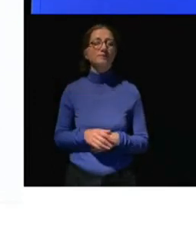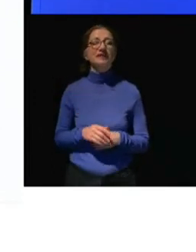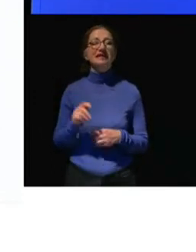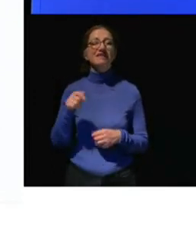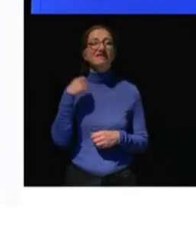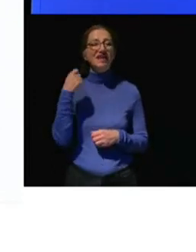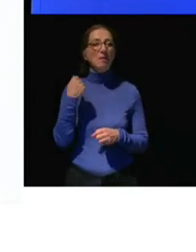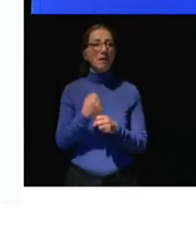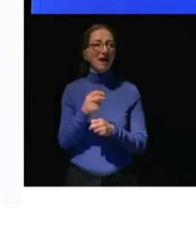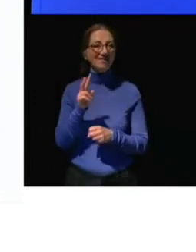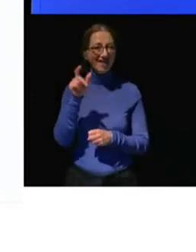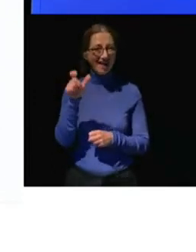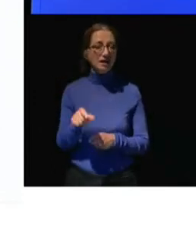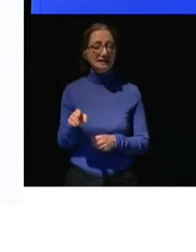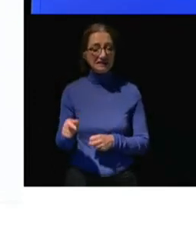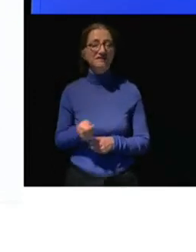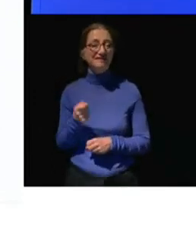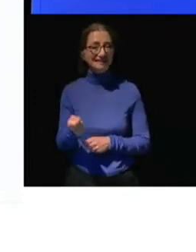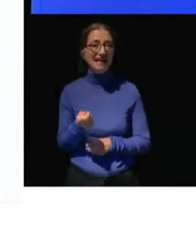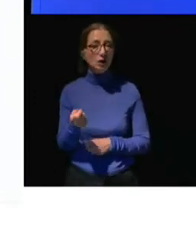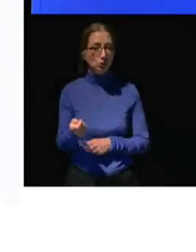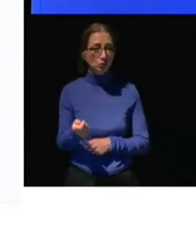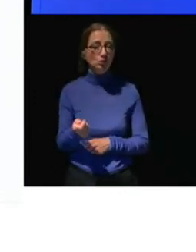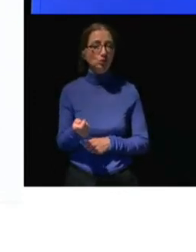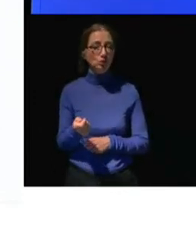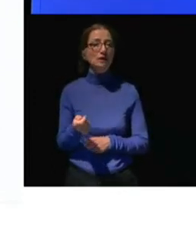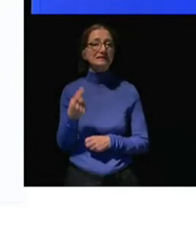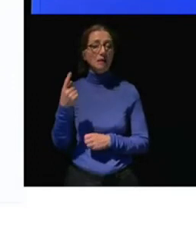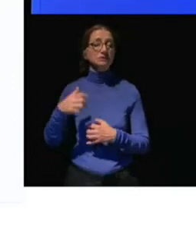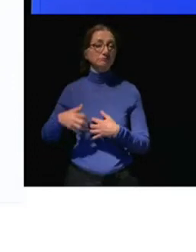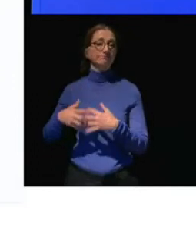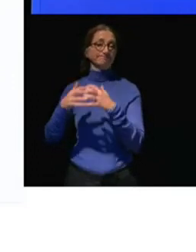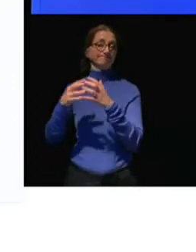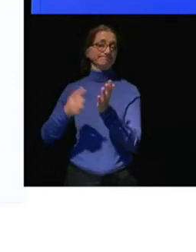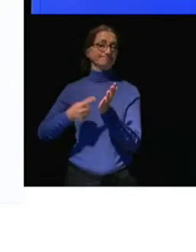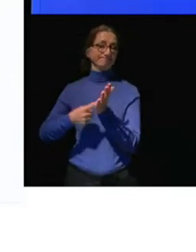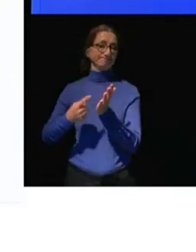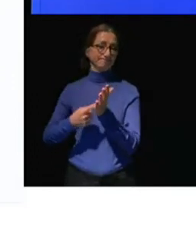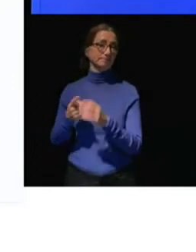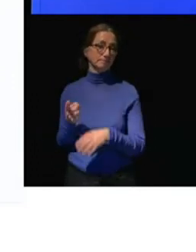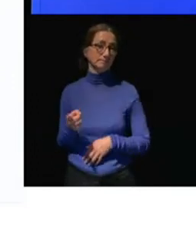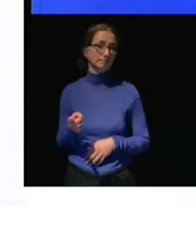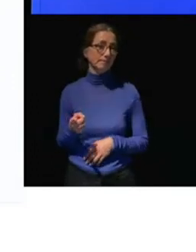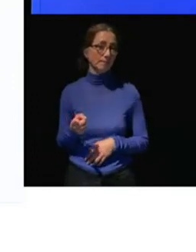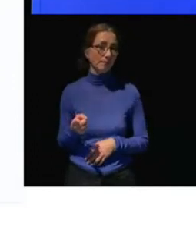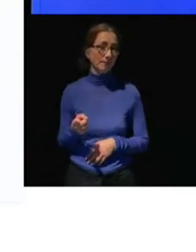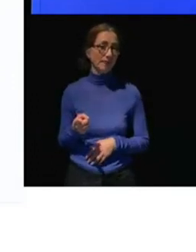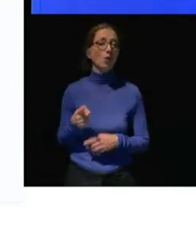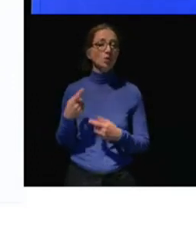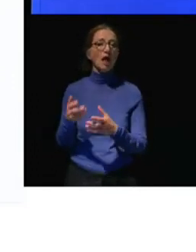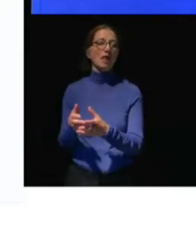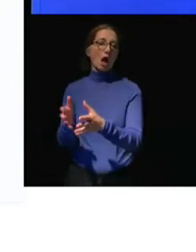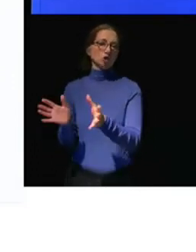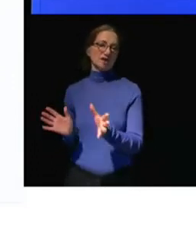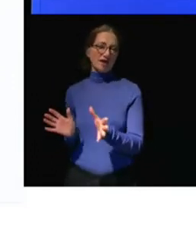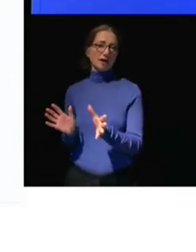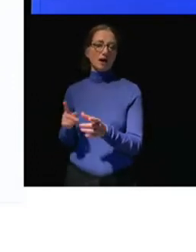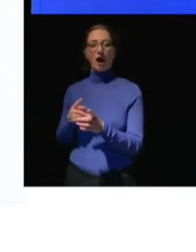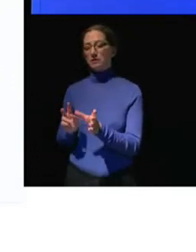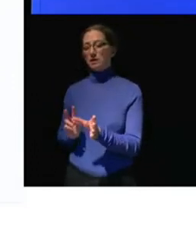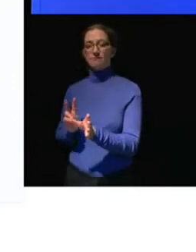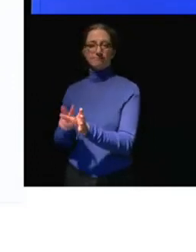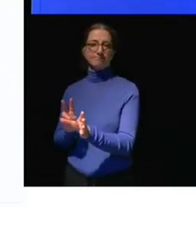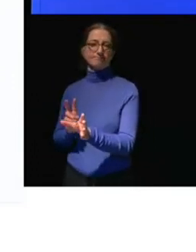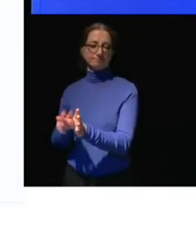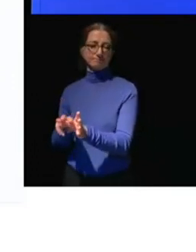haben diese Versicherung ins Leben gerufen, gefordert und entwickelt. Es wurde jetzt ausgeweitet